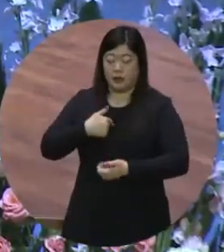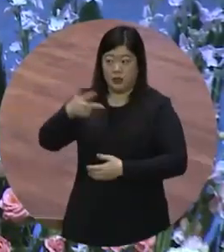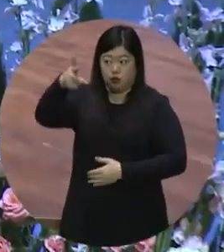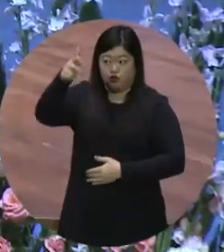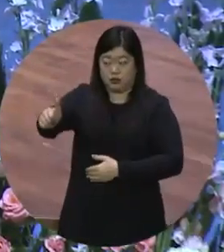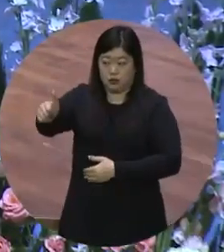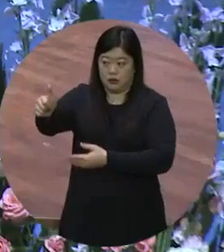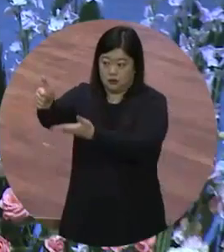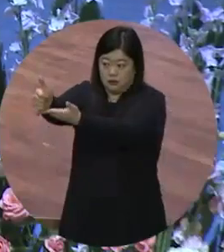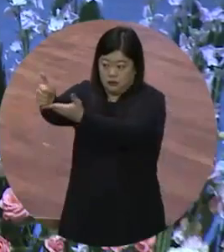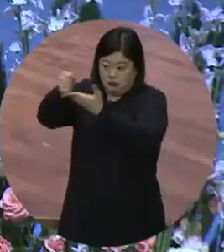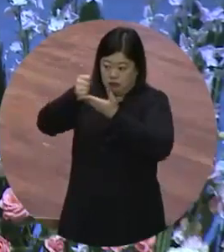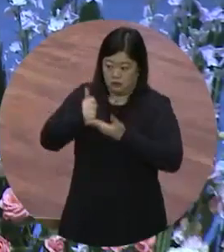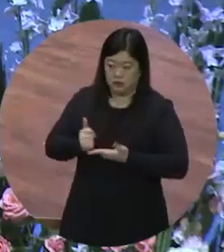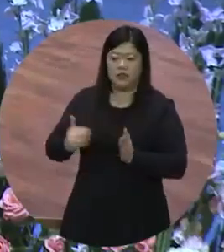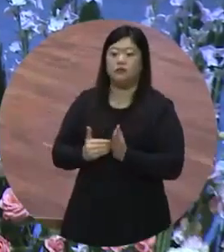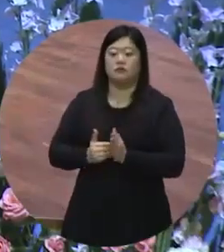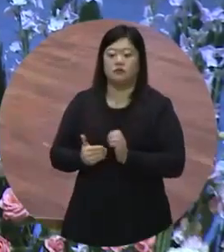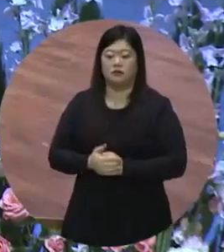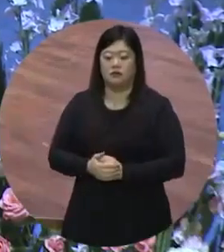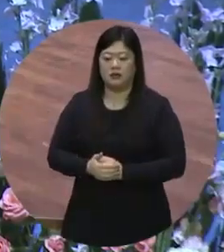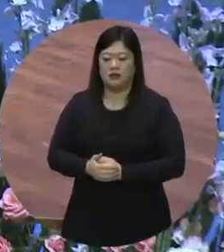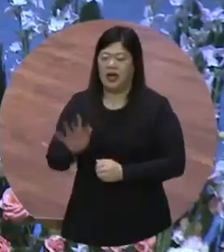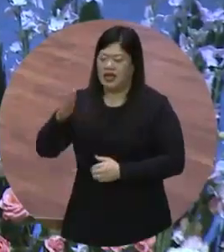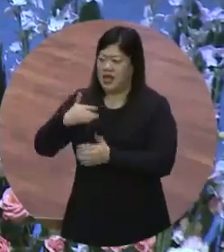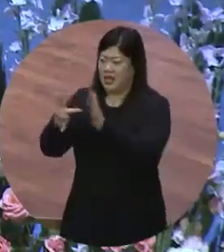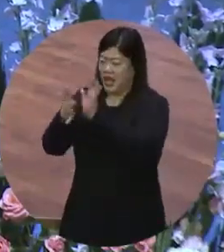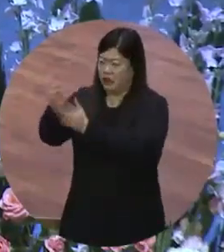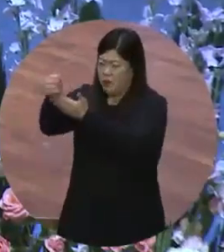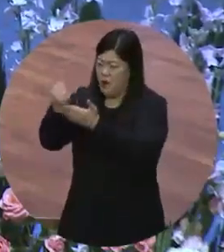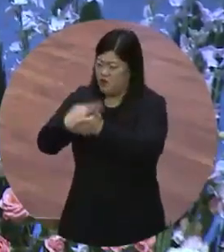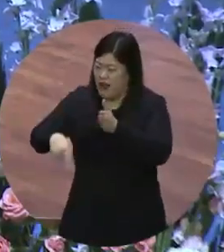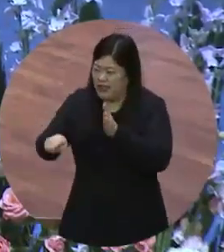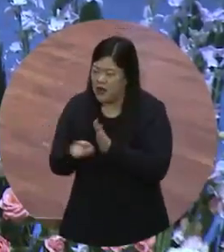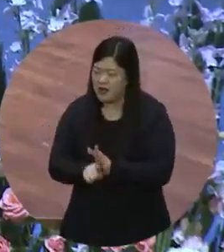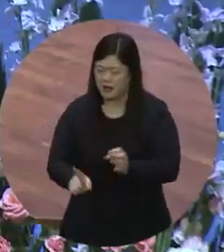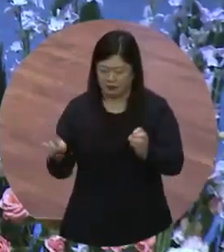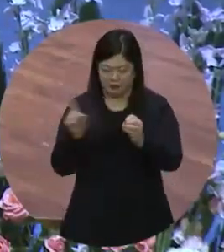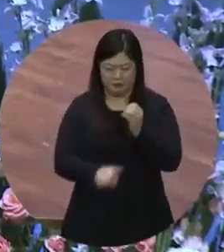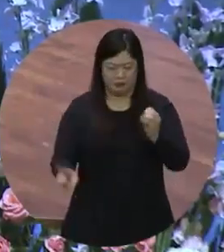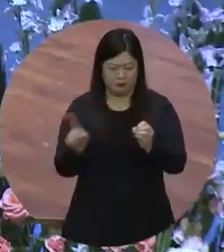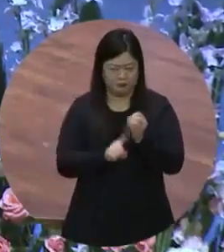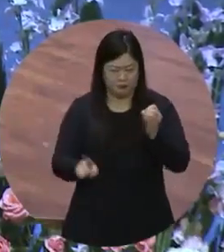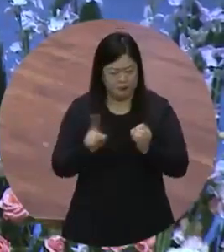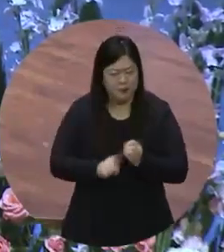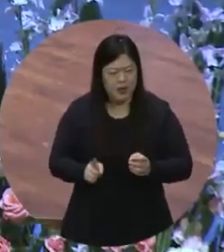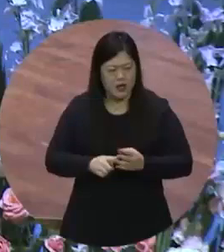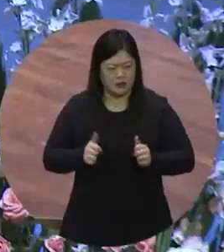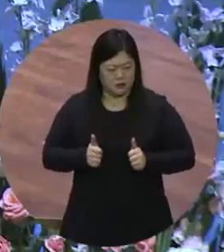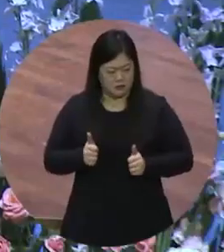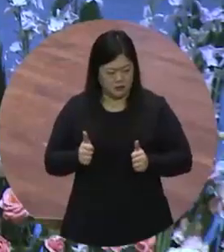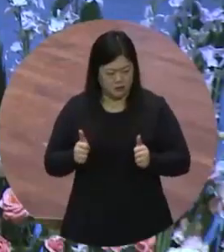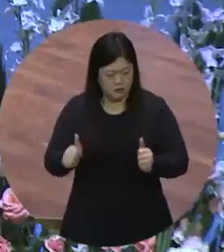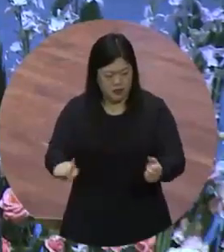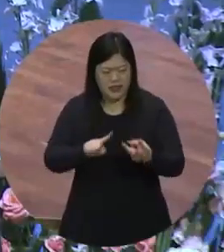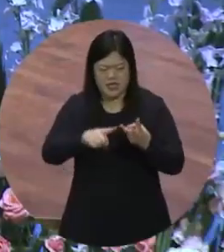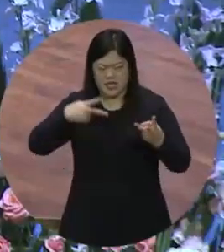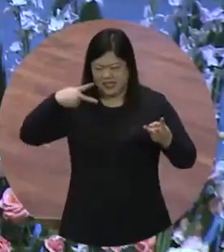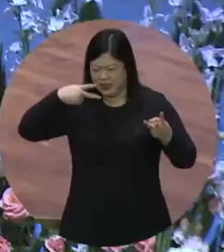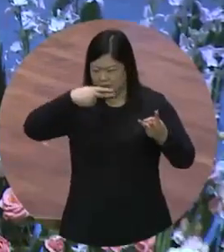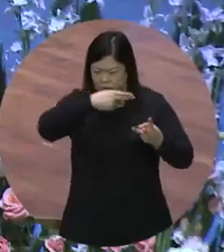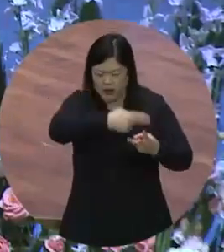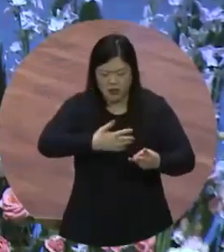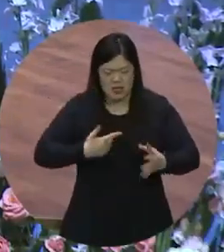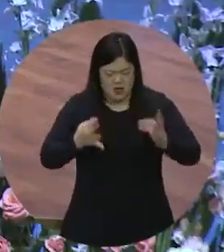거예요. 내가 막 노래가 금식 기도해서 내가 막 돌을 닦아가지고 내가 부처가 돼가지고